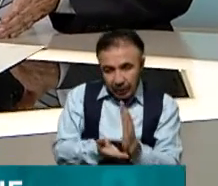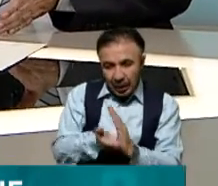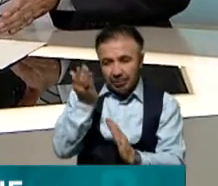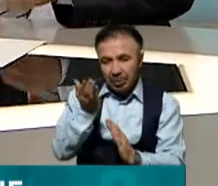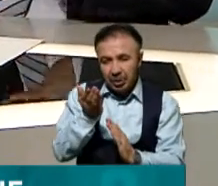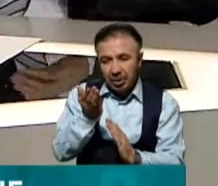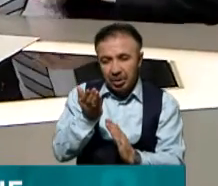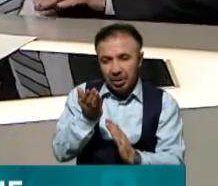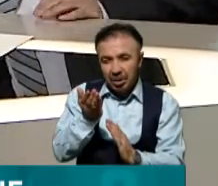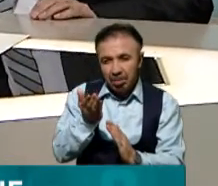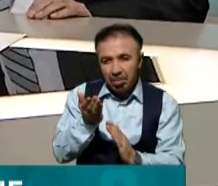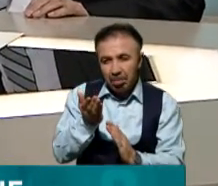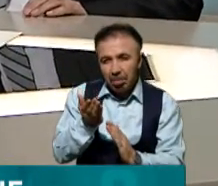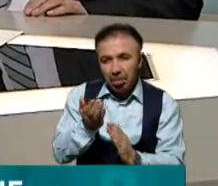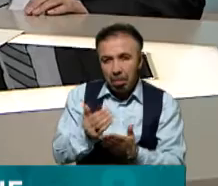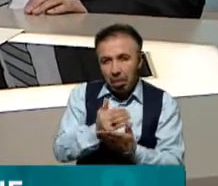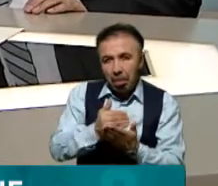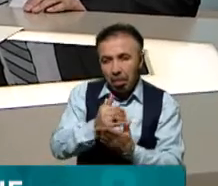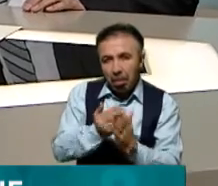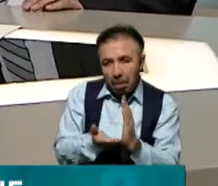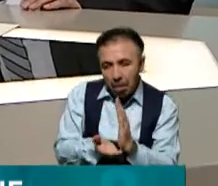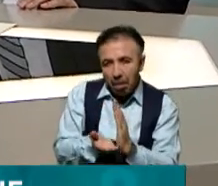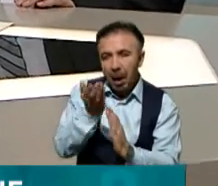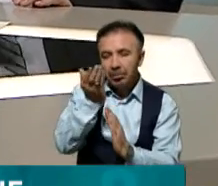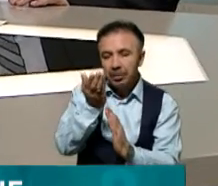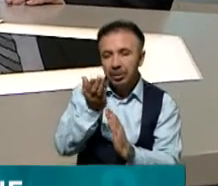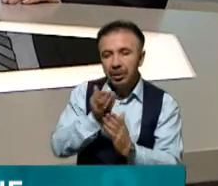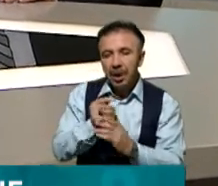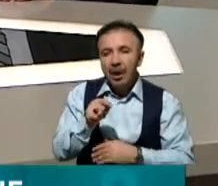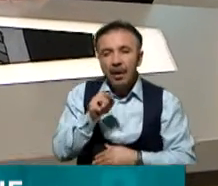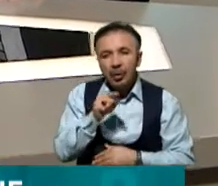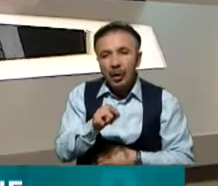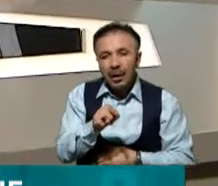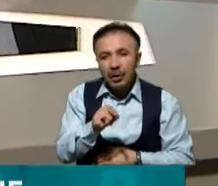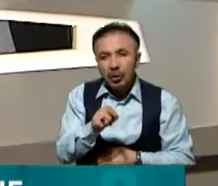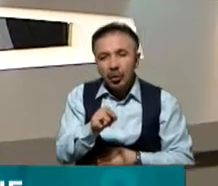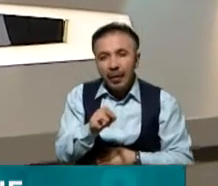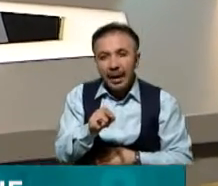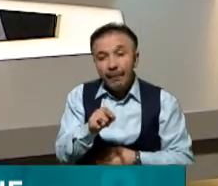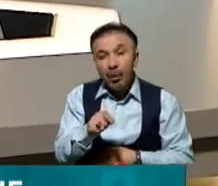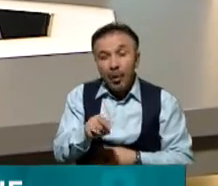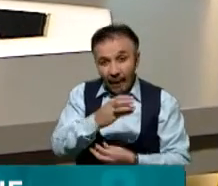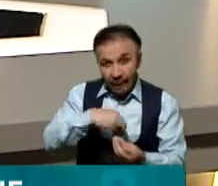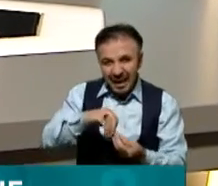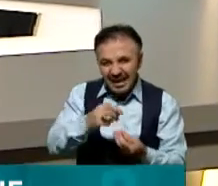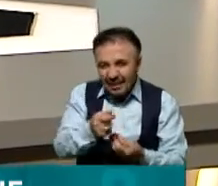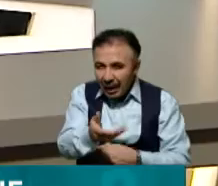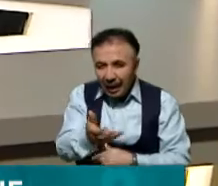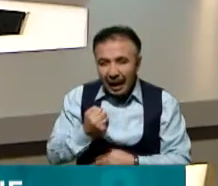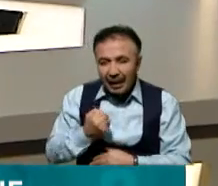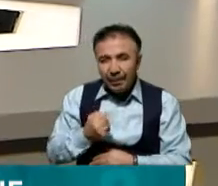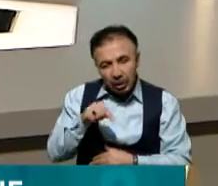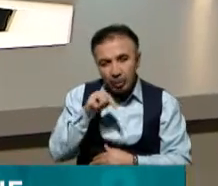buydu. Nemalanmış ama oradan şu veya bu kadar faizle para almış. Bugün diyor